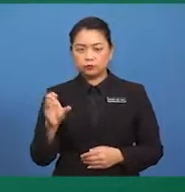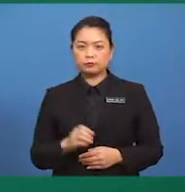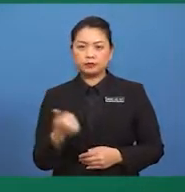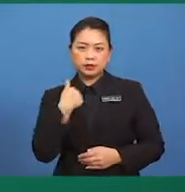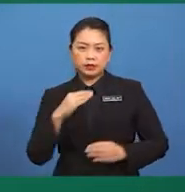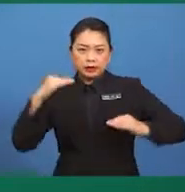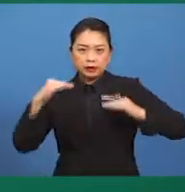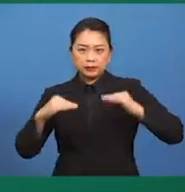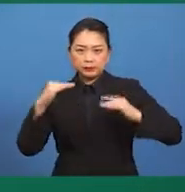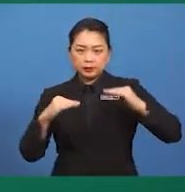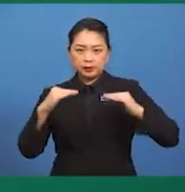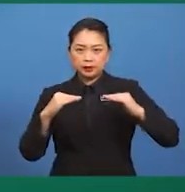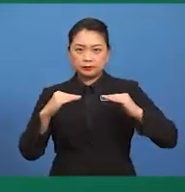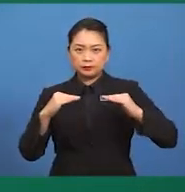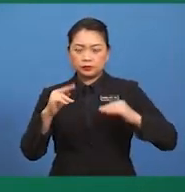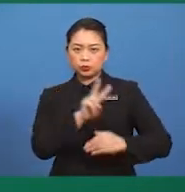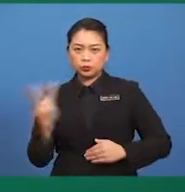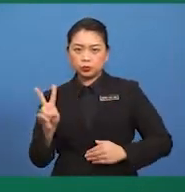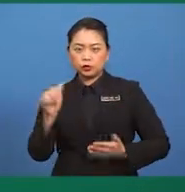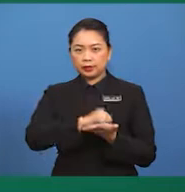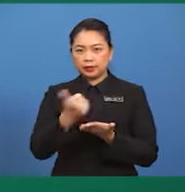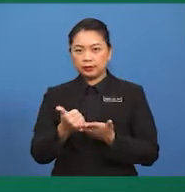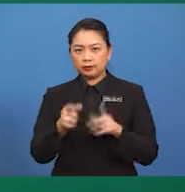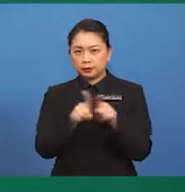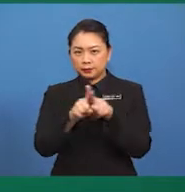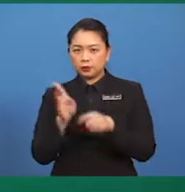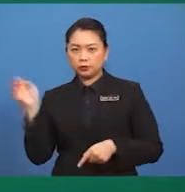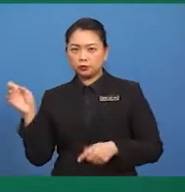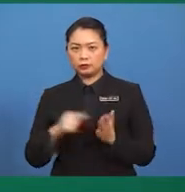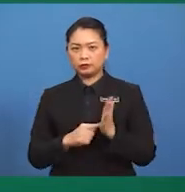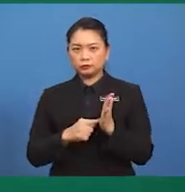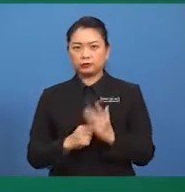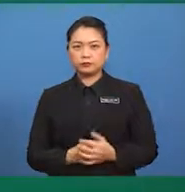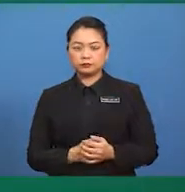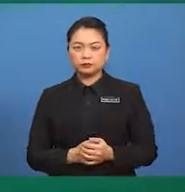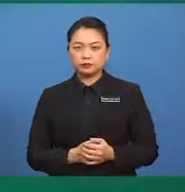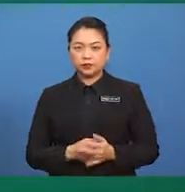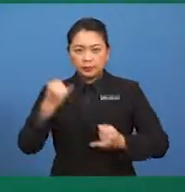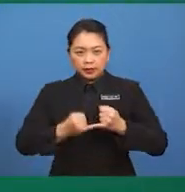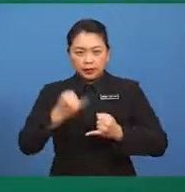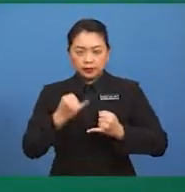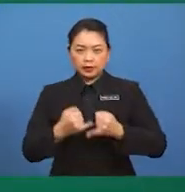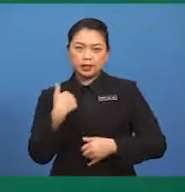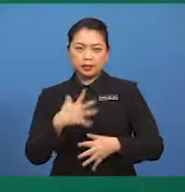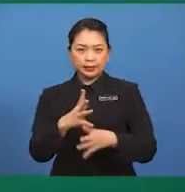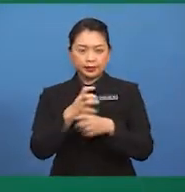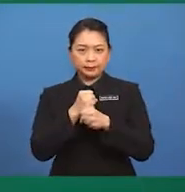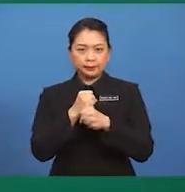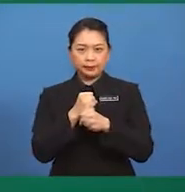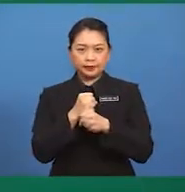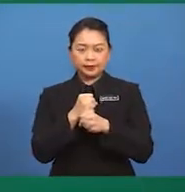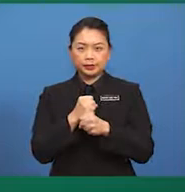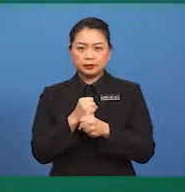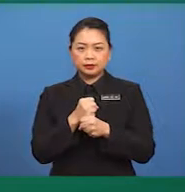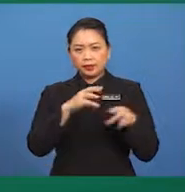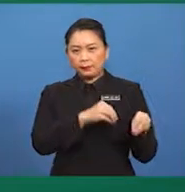imbangkan kedua-dua akaun tersebut seperti yang ditunjukkan. Baki akhir yang kita peroleh itu akan